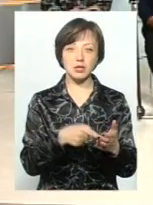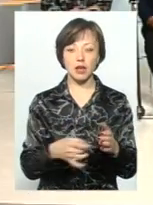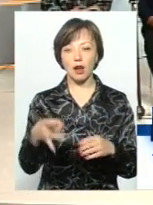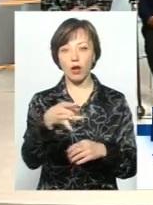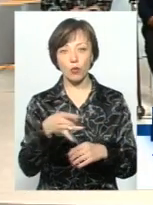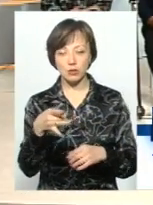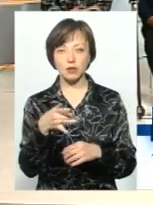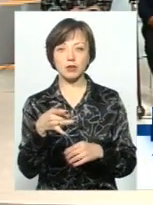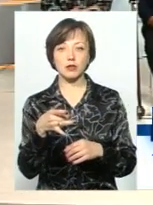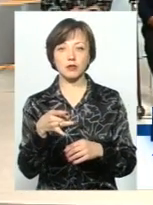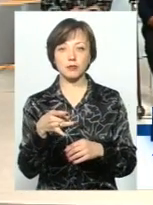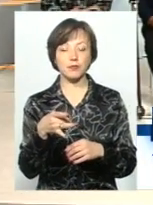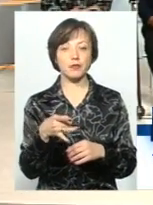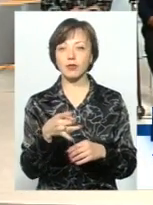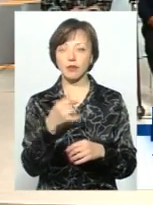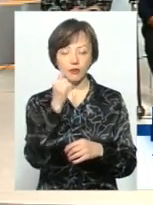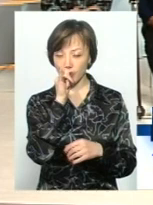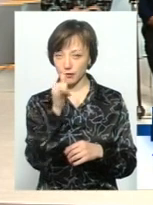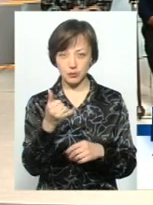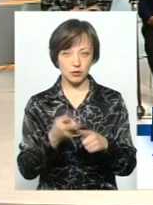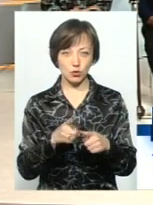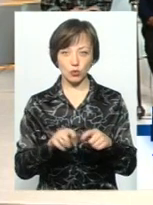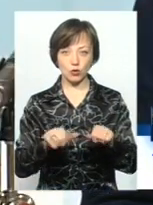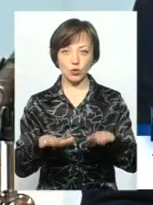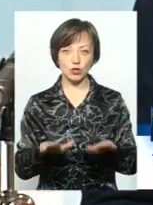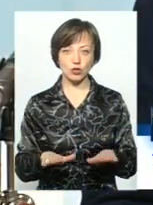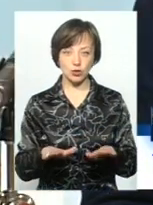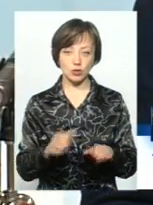районних, не дали цього рішення